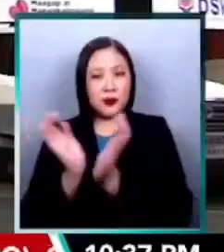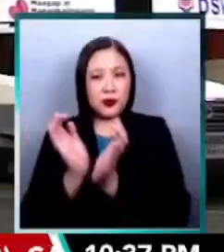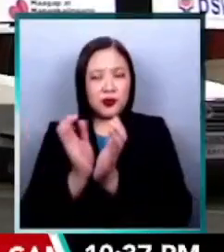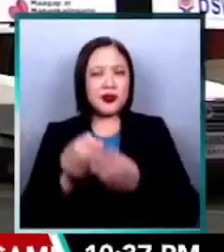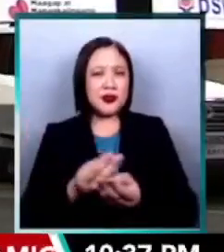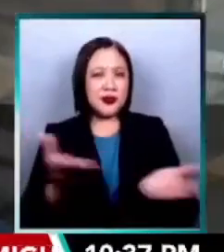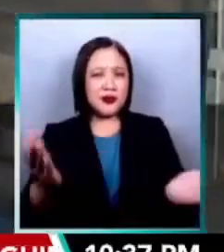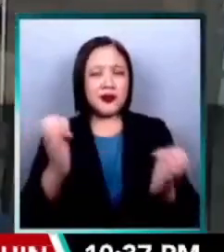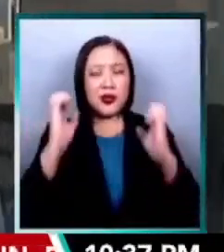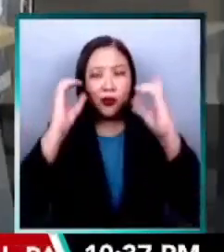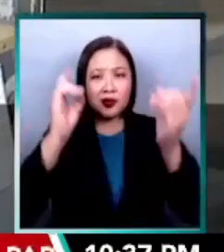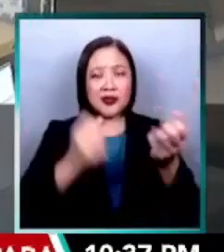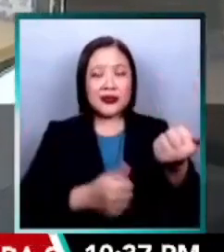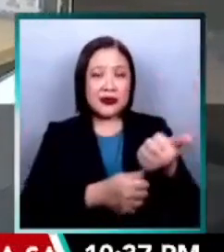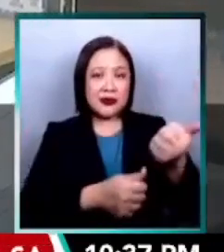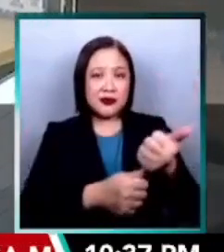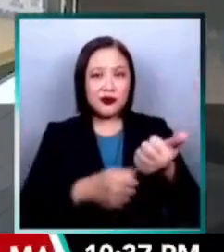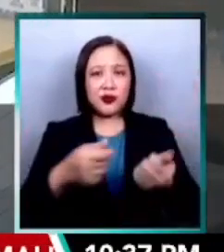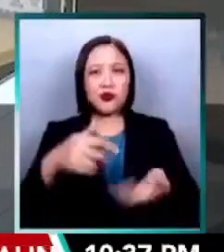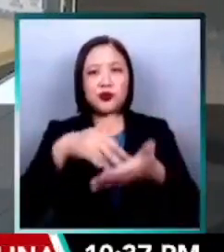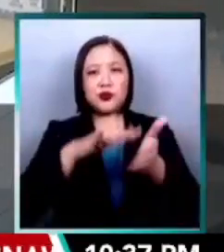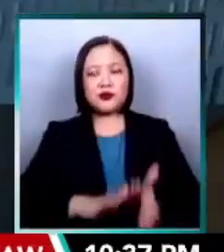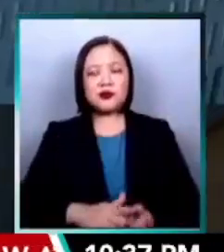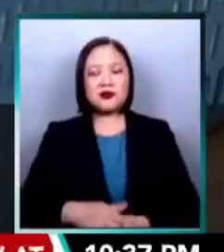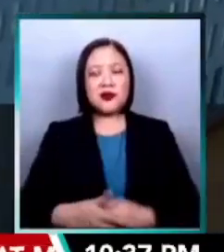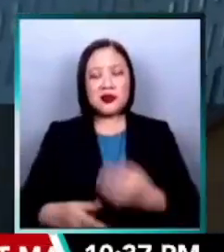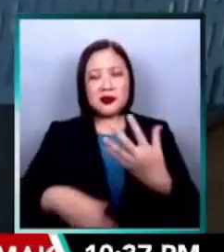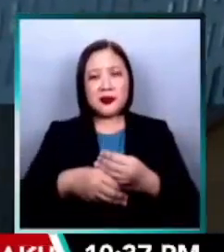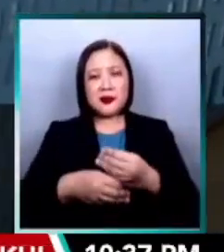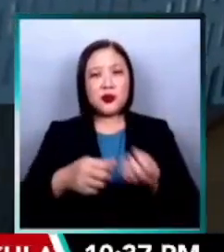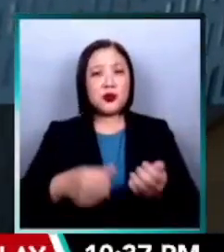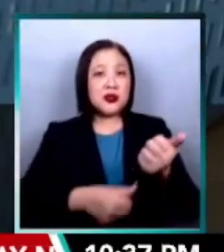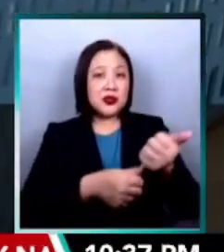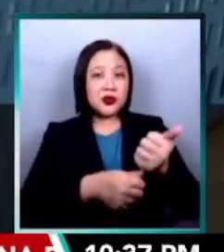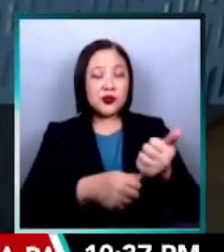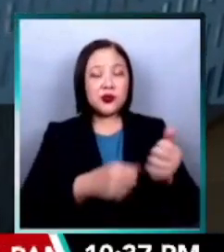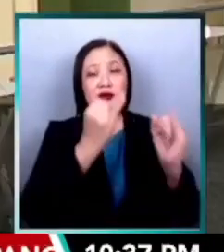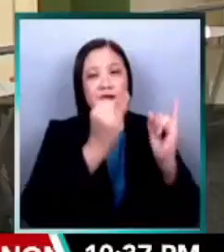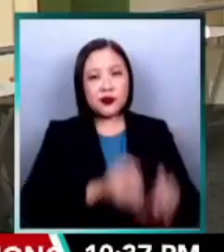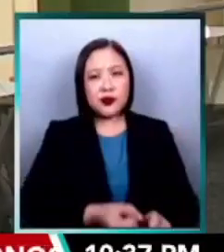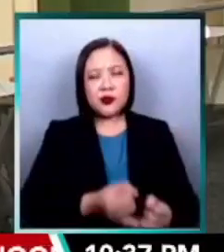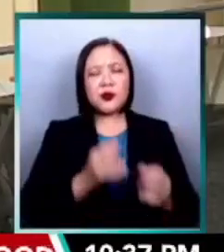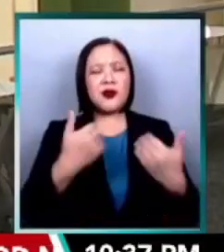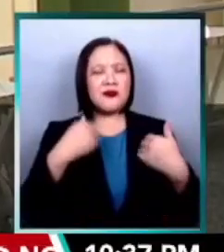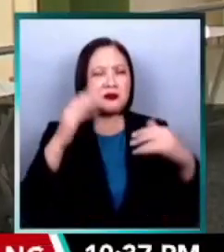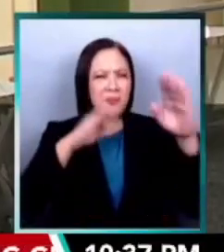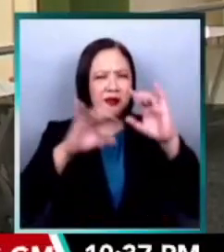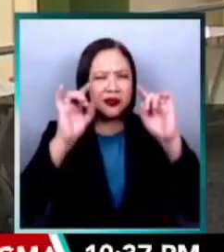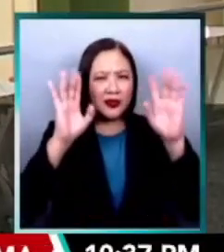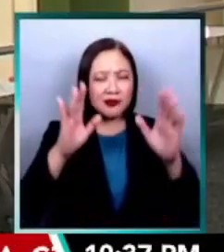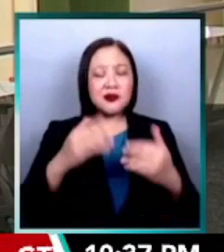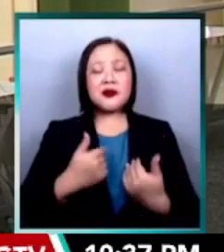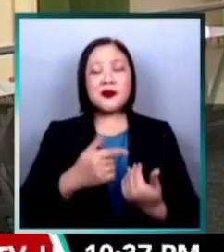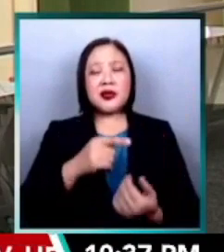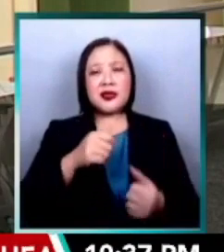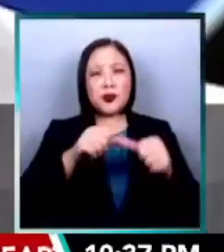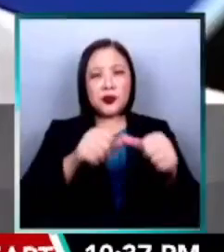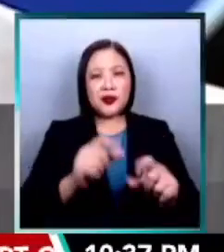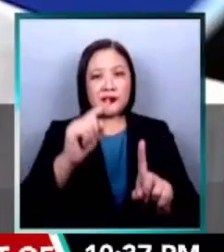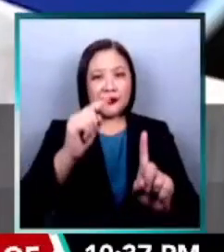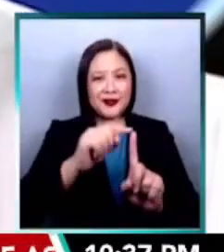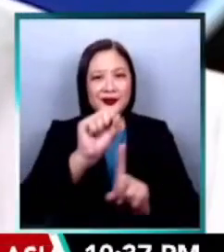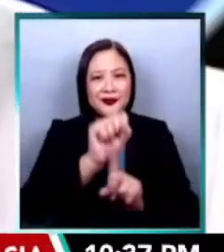nangangailangang mag-aaral. Bahagi ito ng assistance to individuals in crisis program ng ahensya na tatagal hanggang September